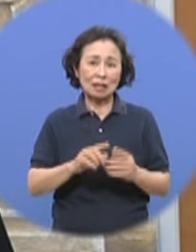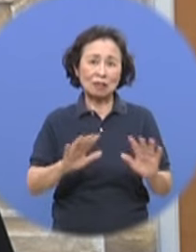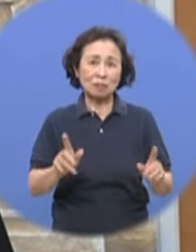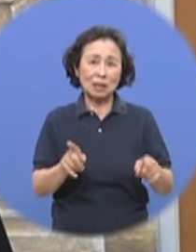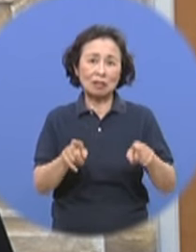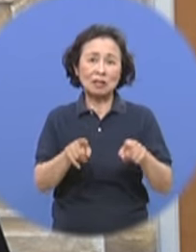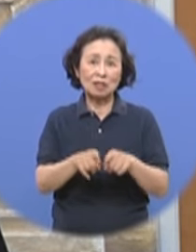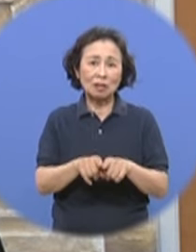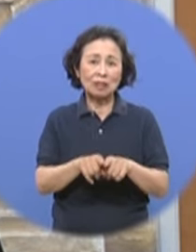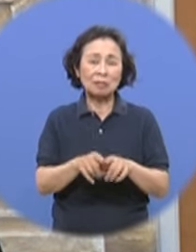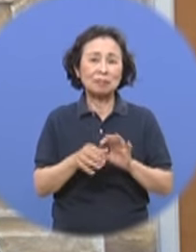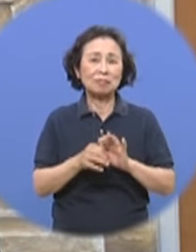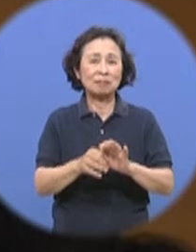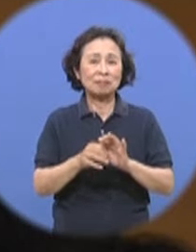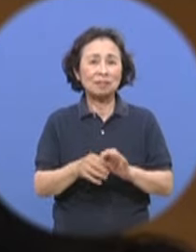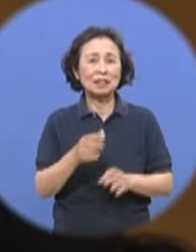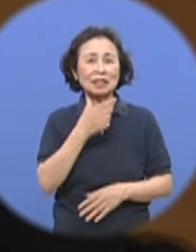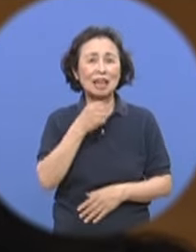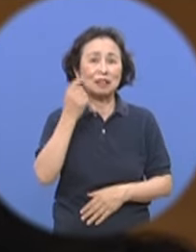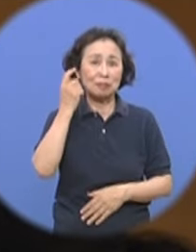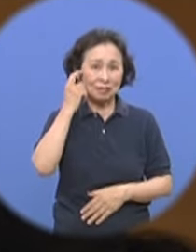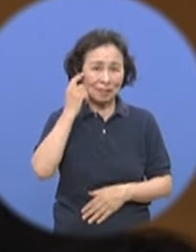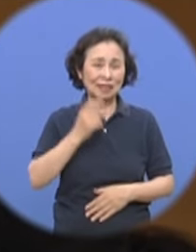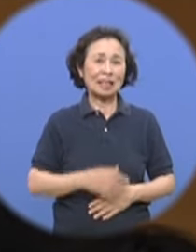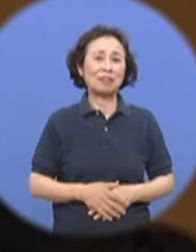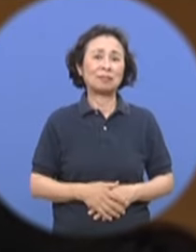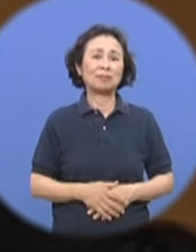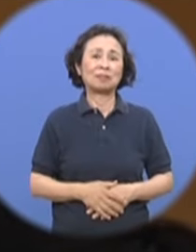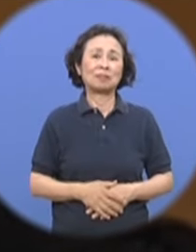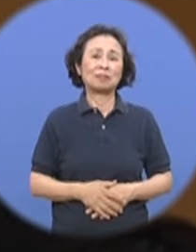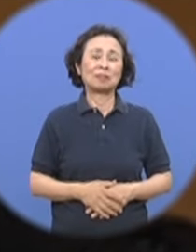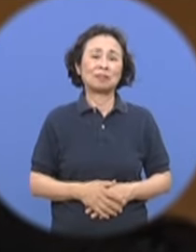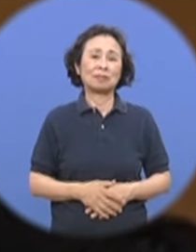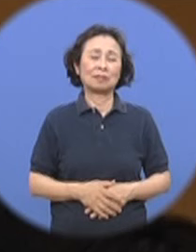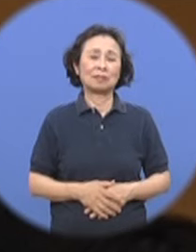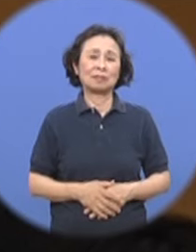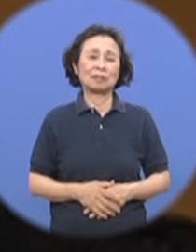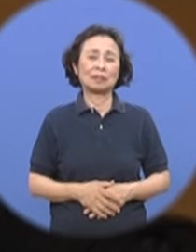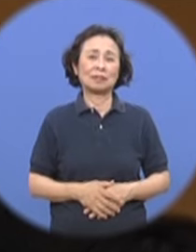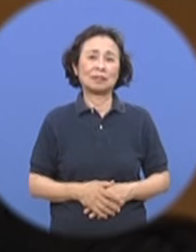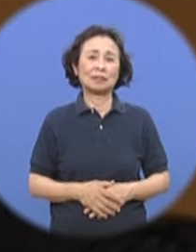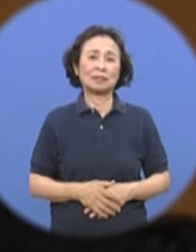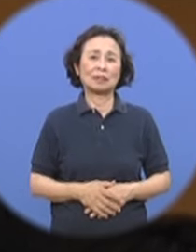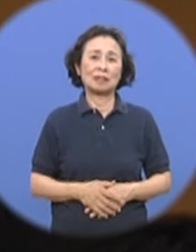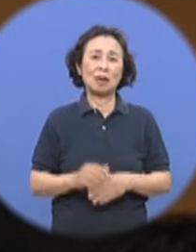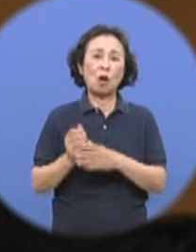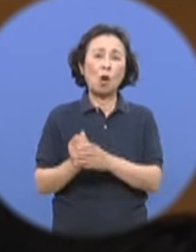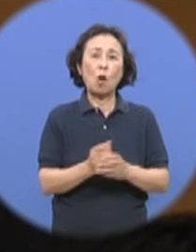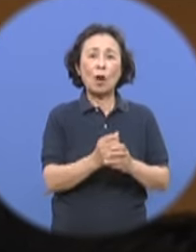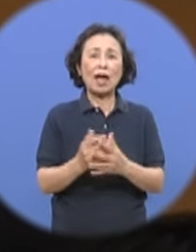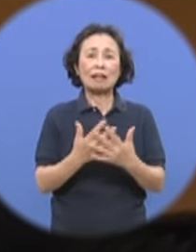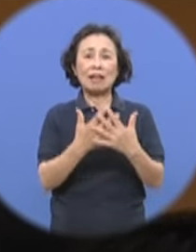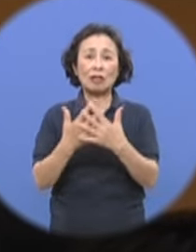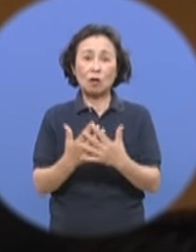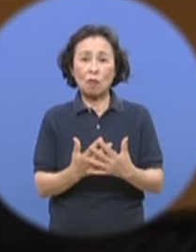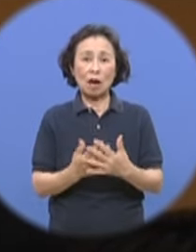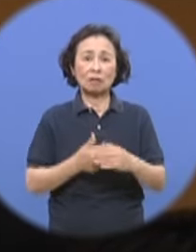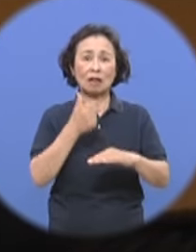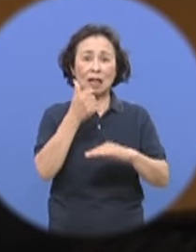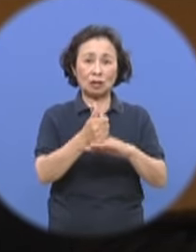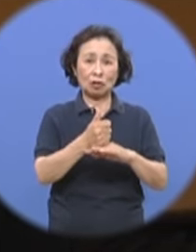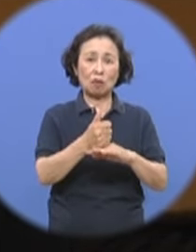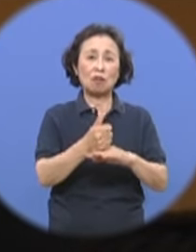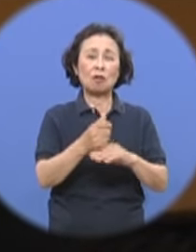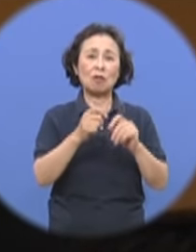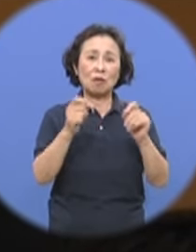に関わっていきたいと思いました。 最後に和歌山県子ども食堂応援ネットワーク岡会長